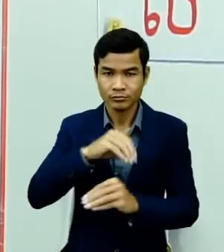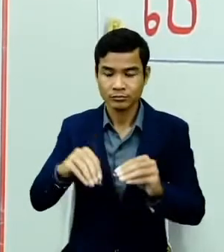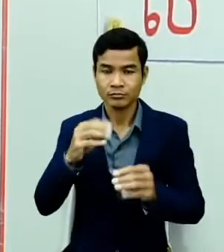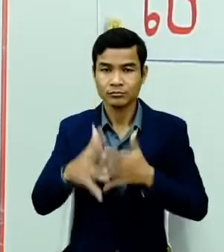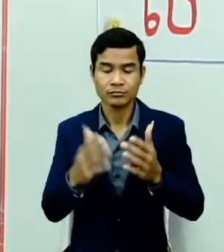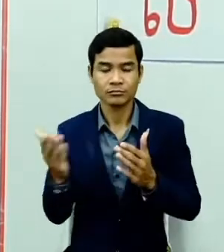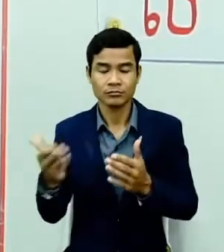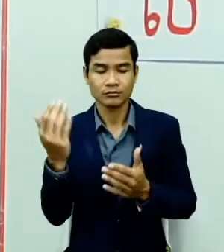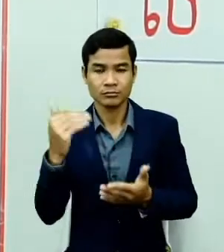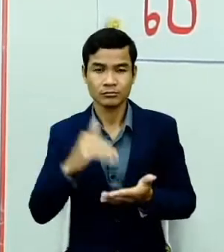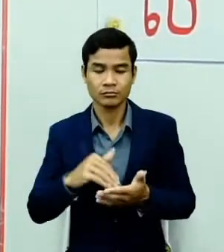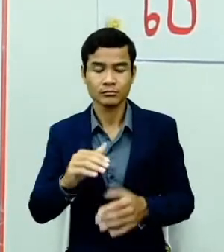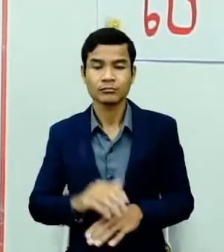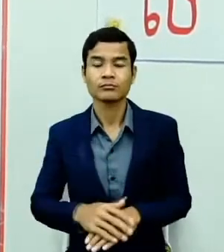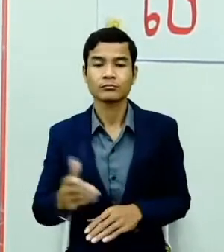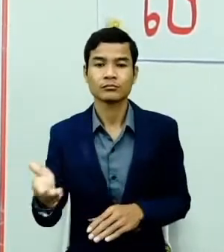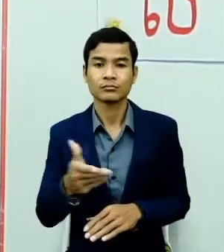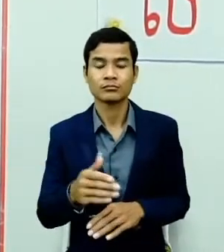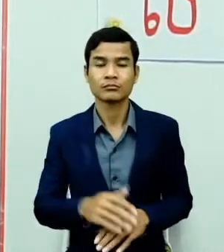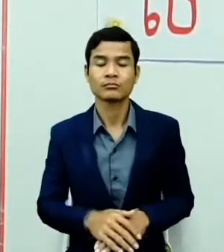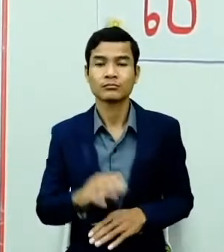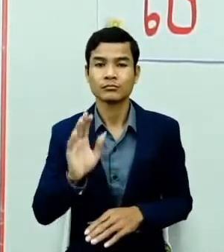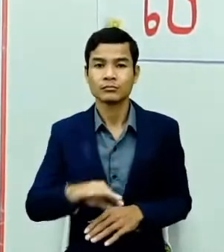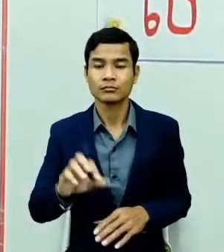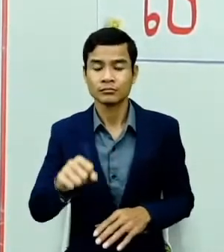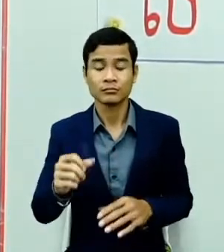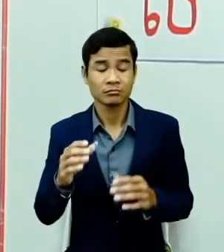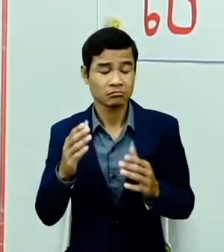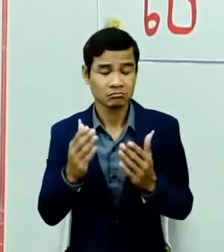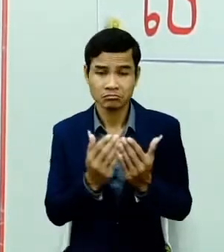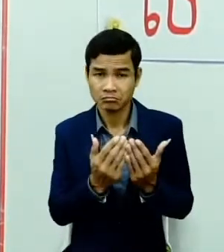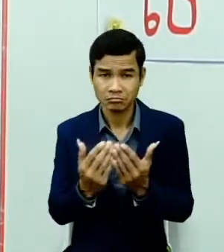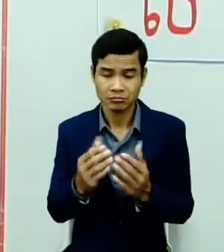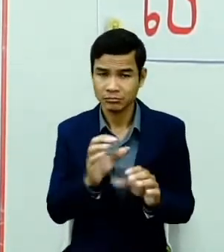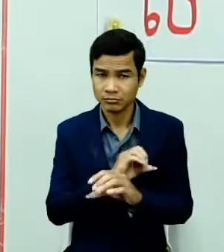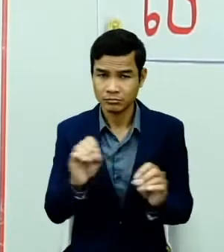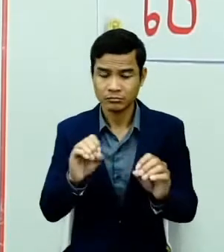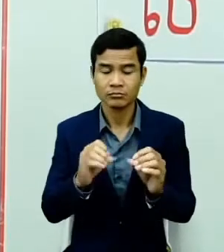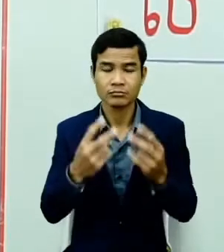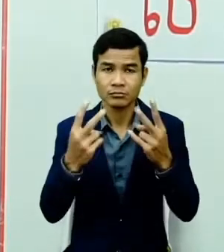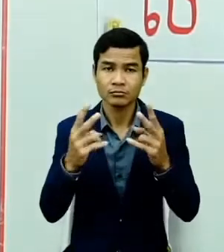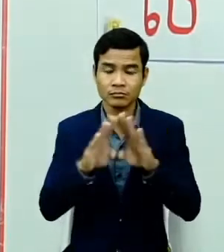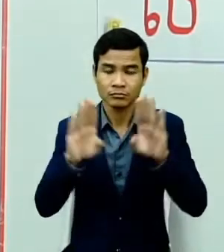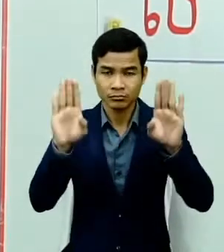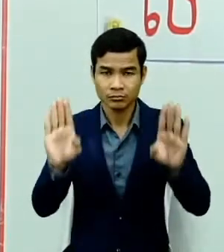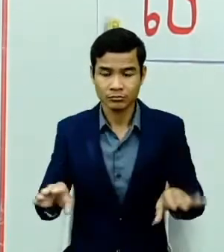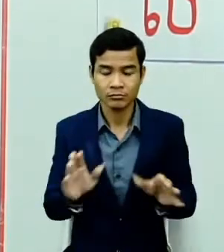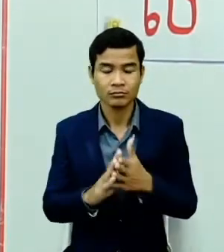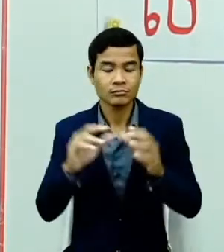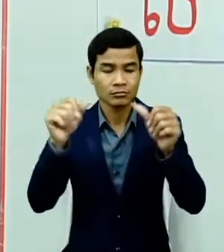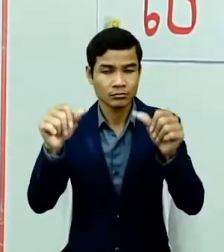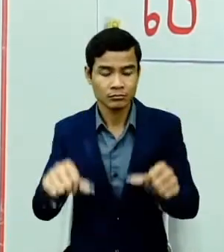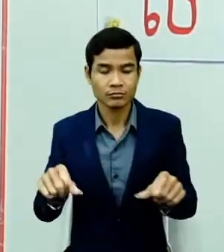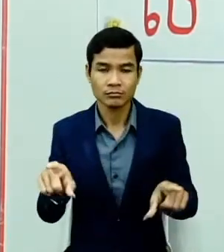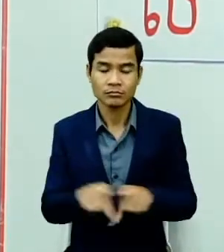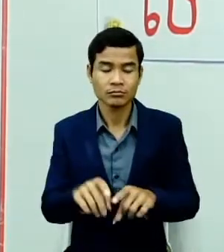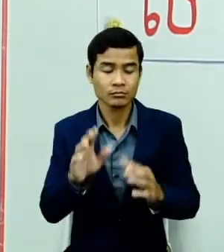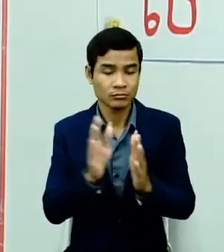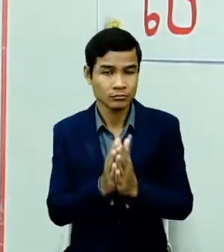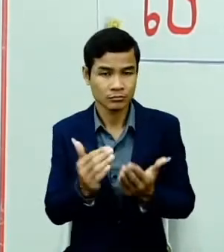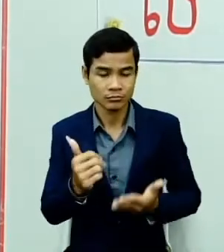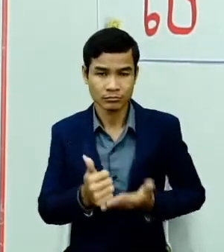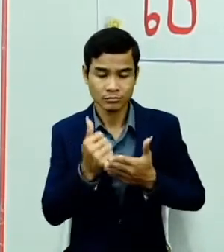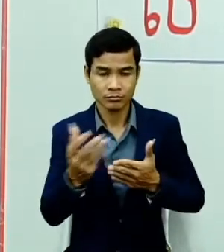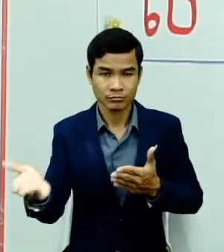ម្នាក់ចាអញ្ចឹងកូនកូនដែលមិនមានសិភៅជំនួយទេកូនកូនមើលមកដាក់ខៀនអ្នកគ្រូក៏មានតារាងដែលដូចនៅក្នុងសិភៅ